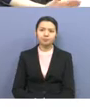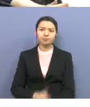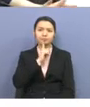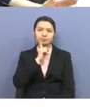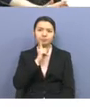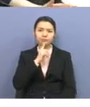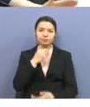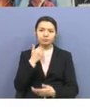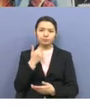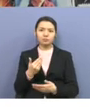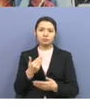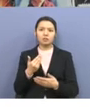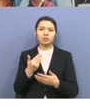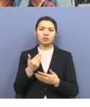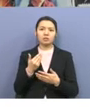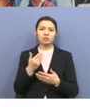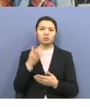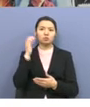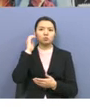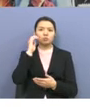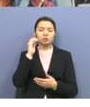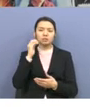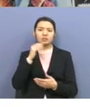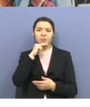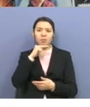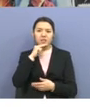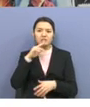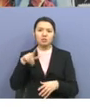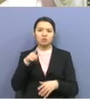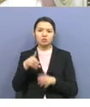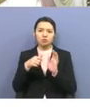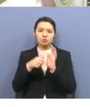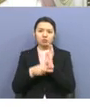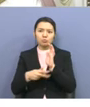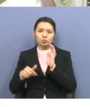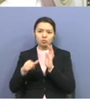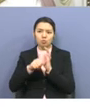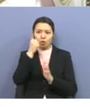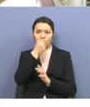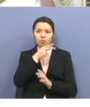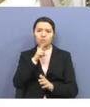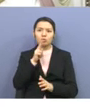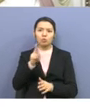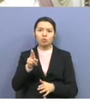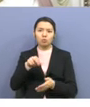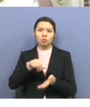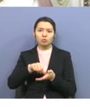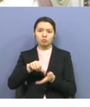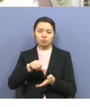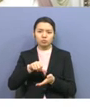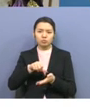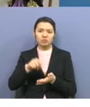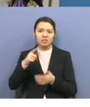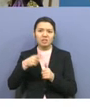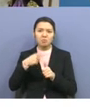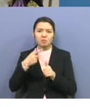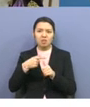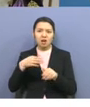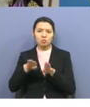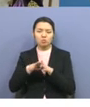өрендер батырлар жырын ыстық ыждахаттылықпен тыңдады. Шара барысында 1986 жылы азаттықты ұран етіп шыққан боздақтардың есімі де